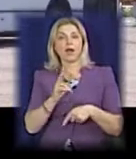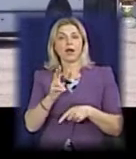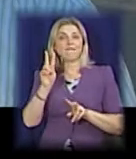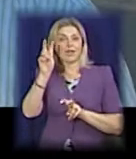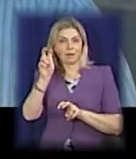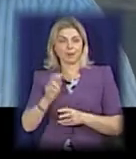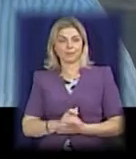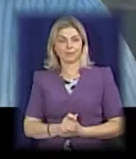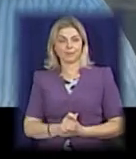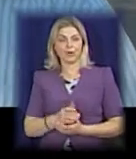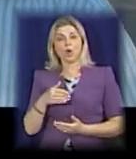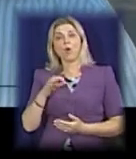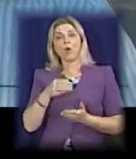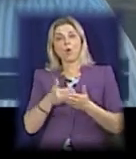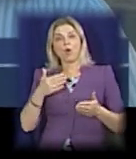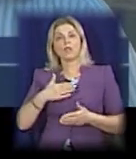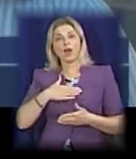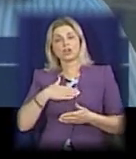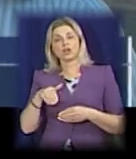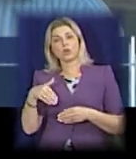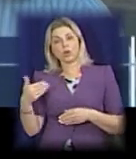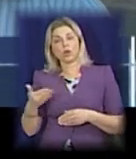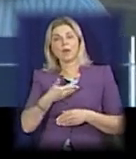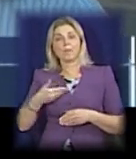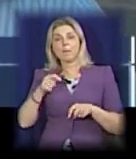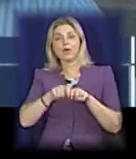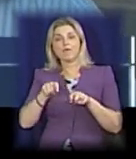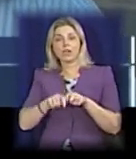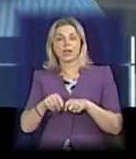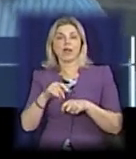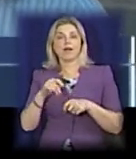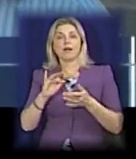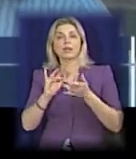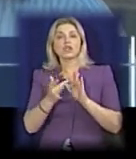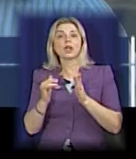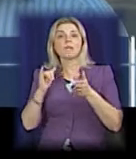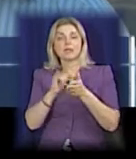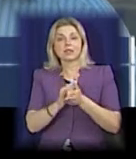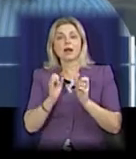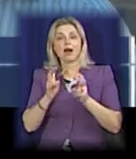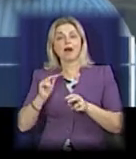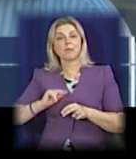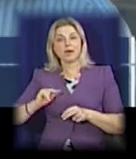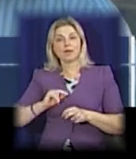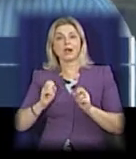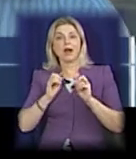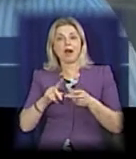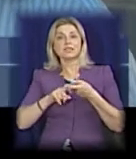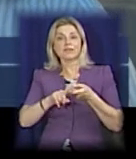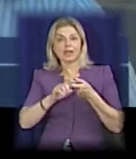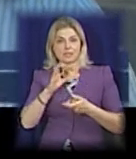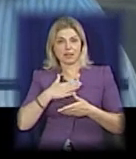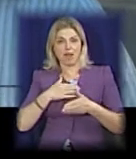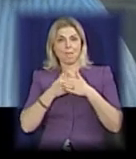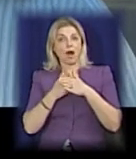фірми-перевізника. З нашого боку, ми перевіряємо зараз GPS-трекера, як вони працюють, як вони зістиковуються з нашою